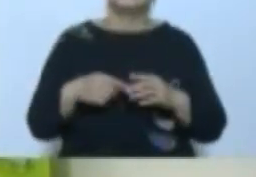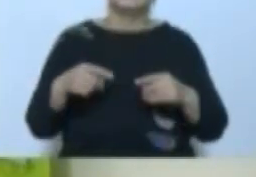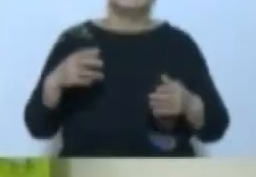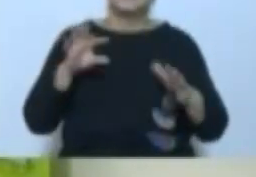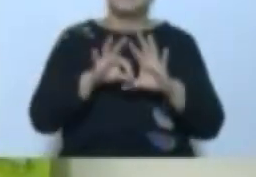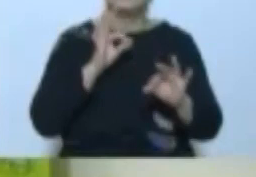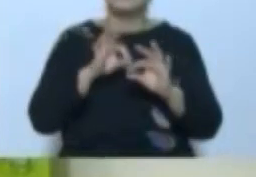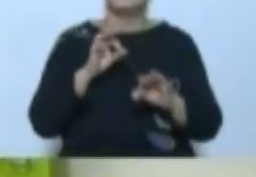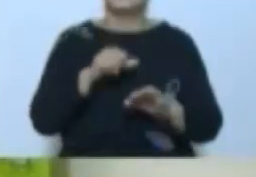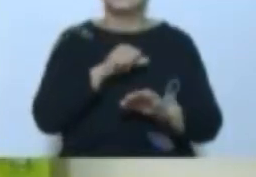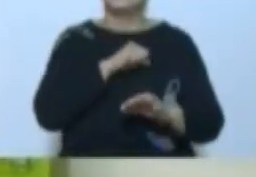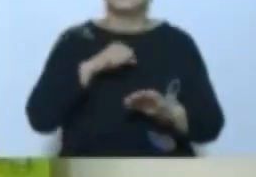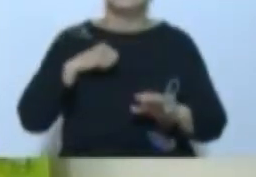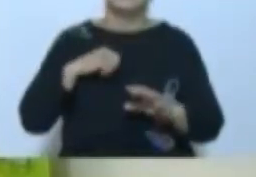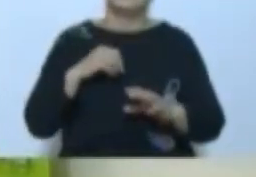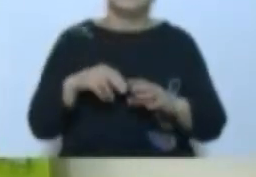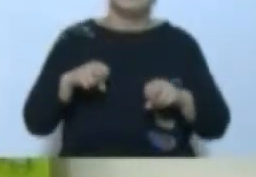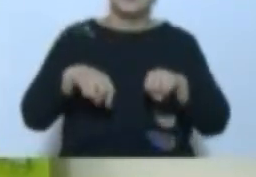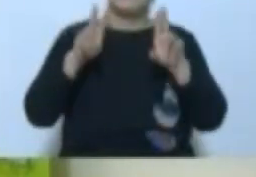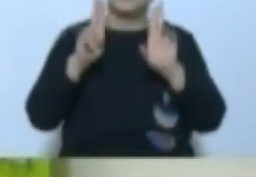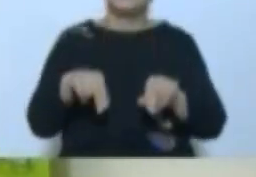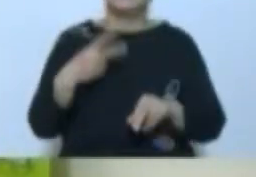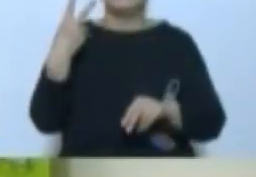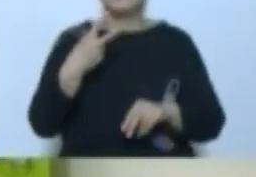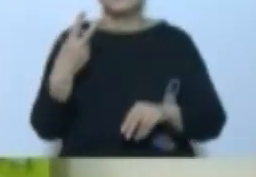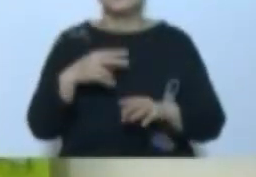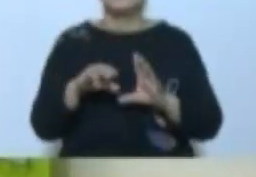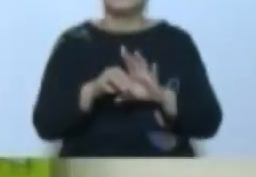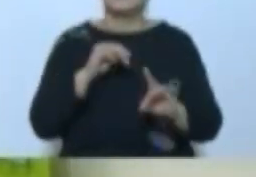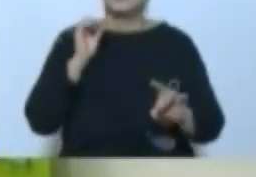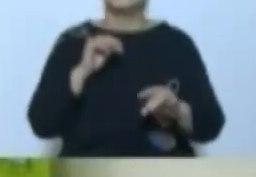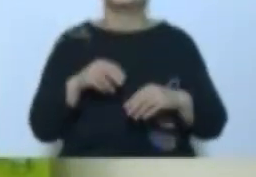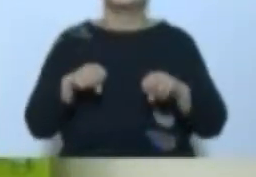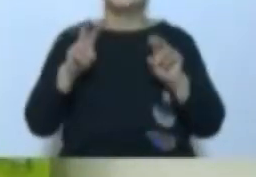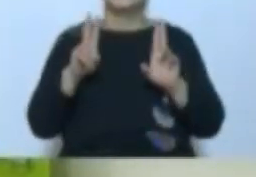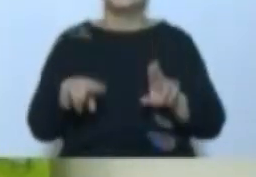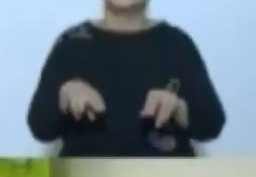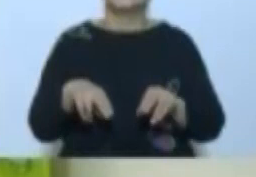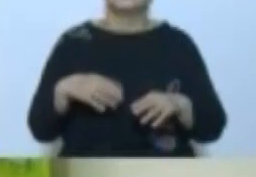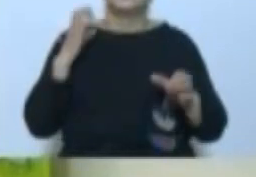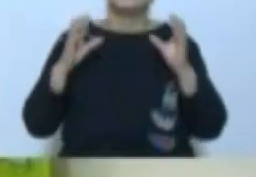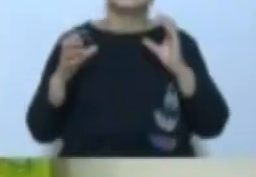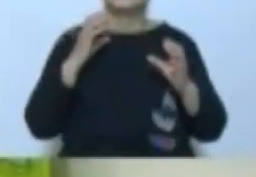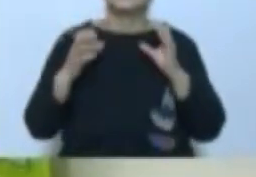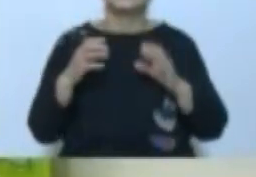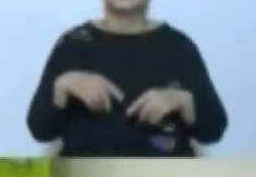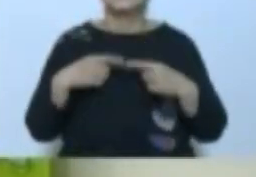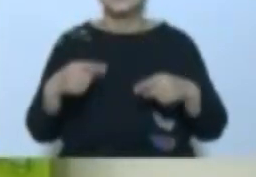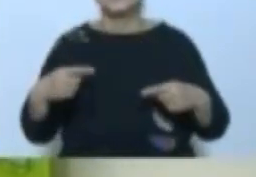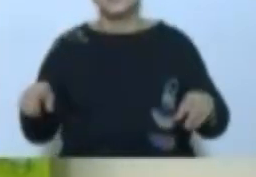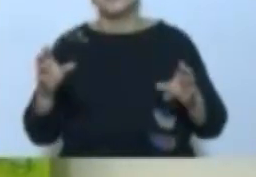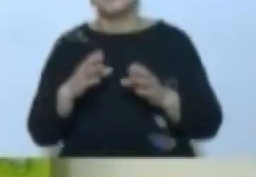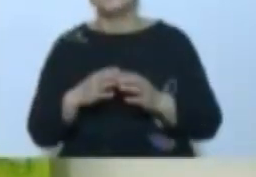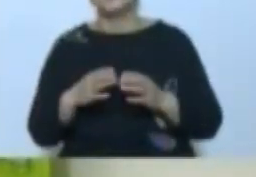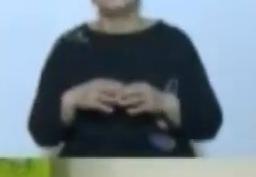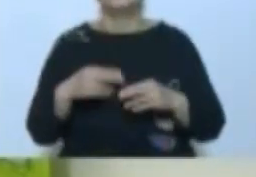своей профессии. И уже на второй год хочу посвятить себя изучению выбранной изначальной специальности. В университете имеются разные кампусы. Вы